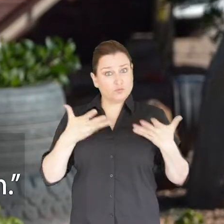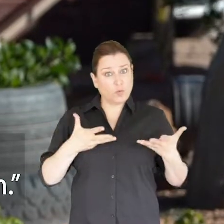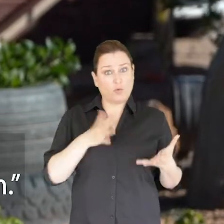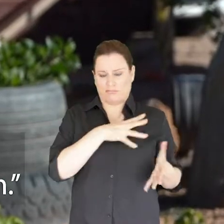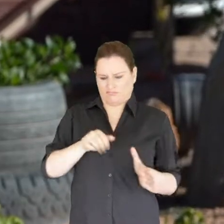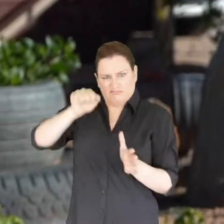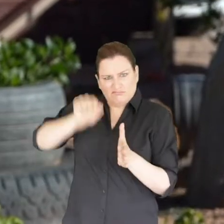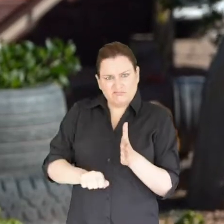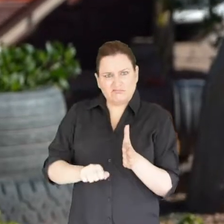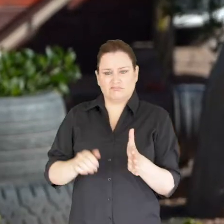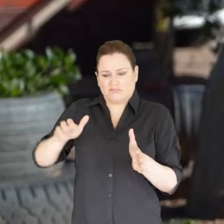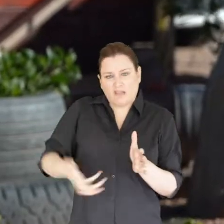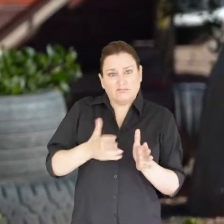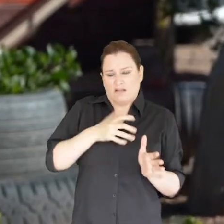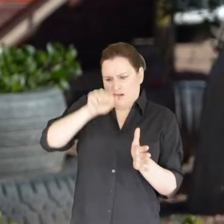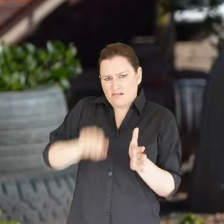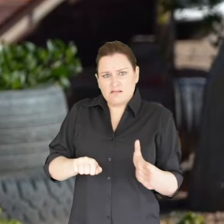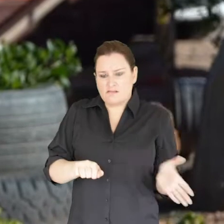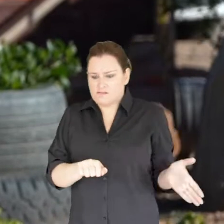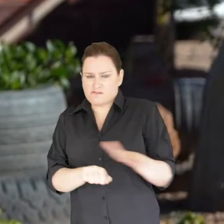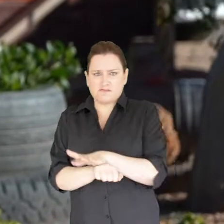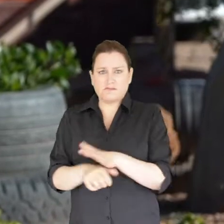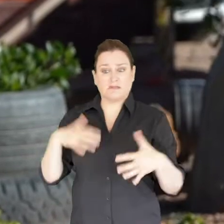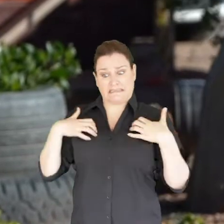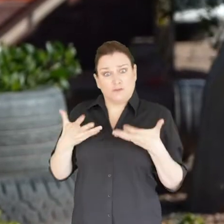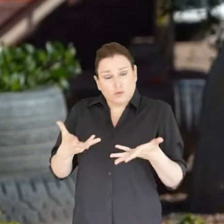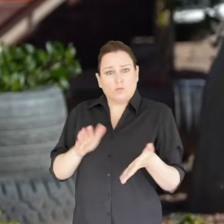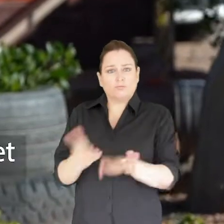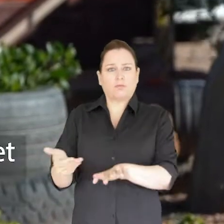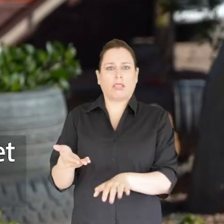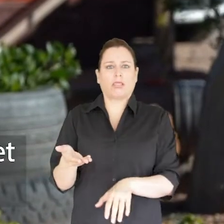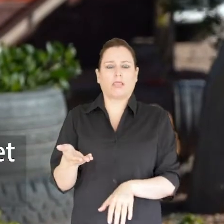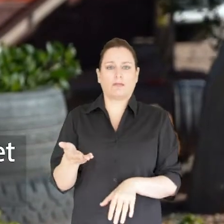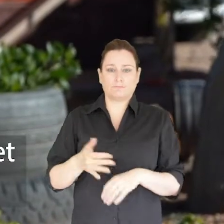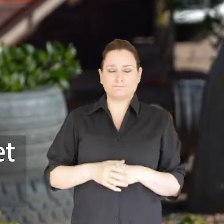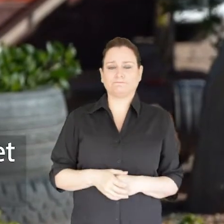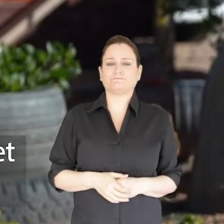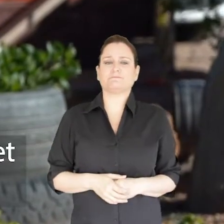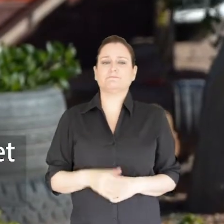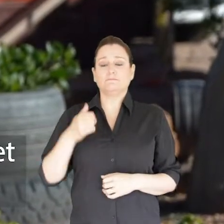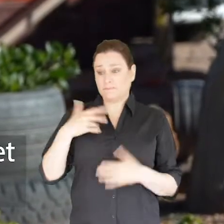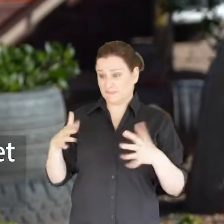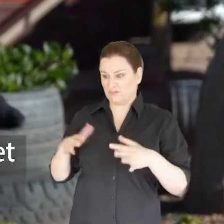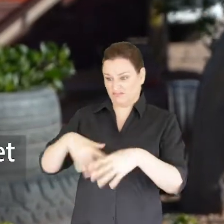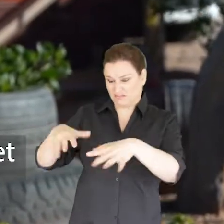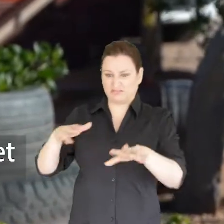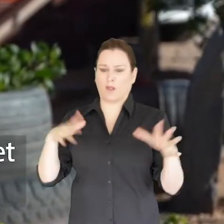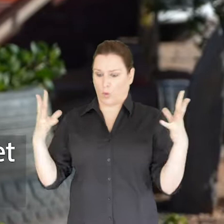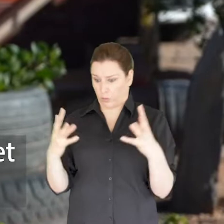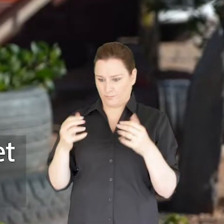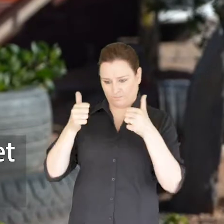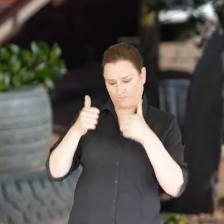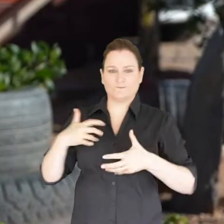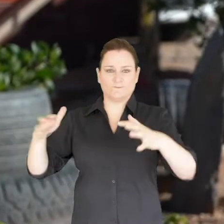toe. En ons daar so kom, wil ouma ons nou weet, ouma ken ons nou die waverbokke, die drielingbokke, waver die